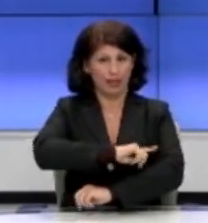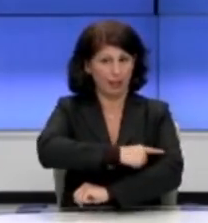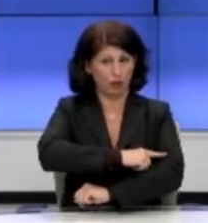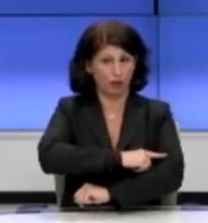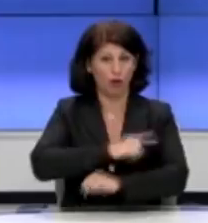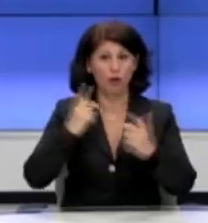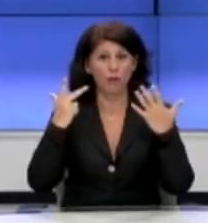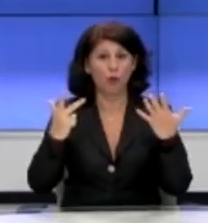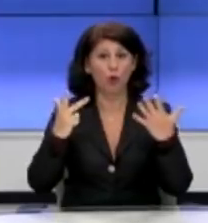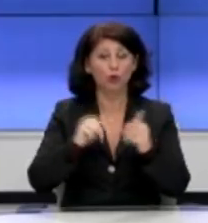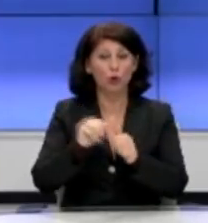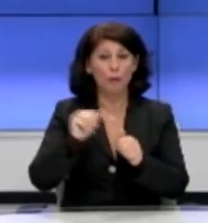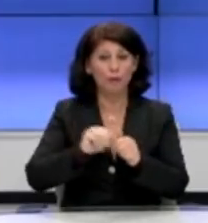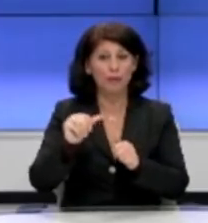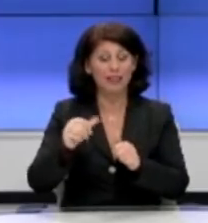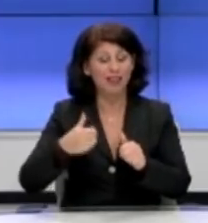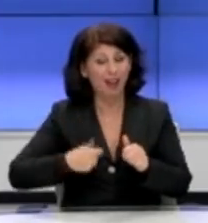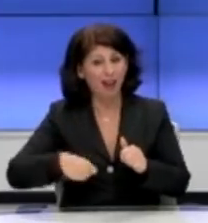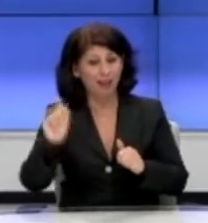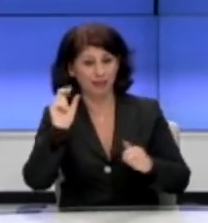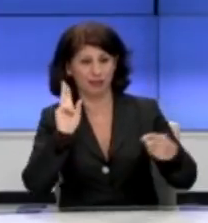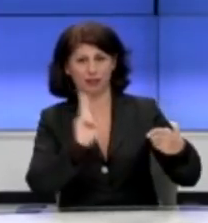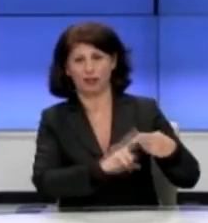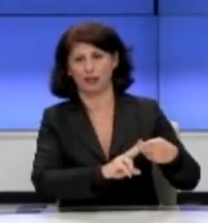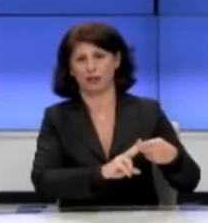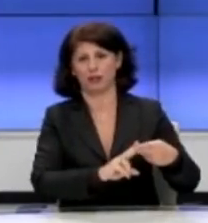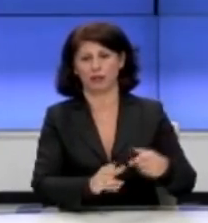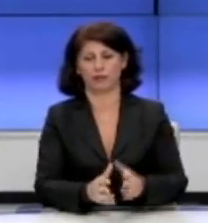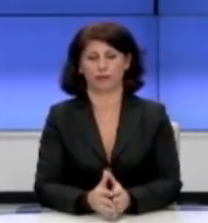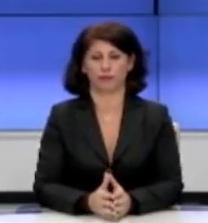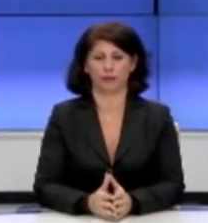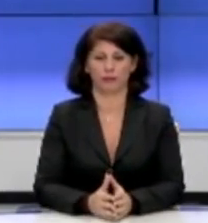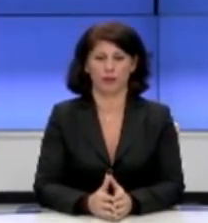εδώ και 8 μήνες αρνείστε να τους συναντήσετε.